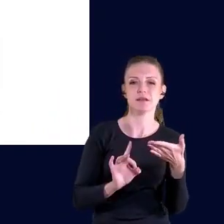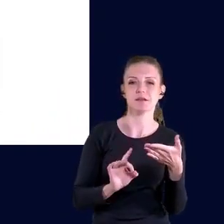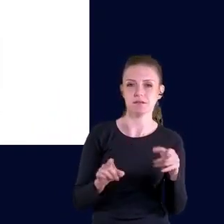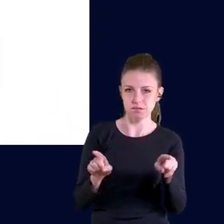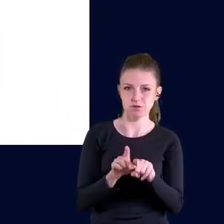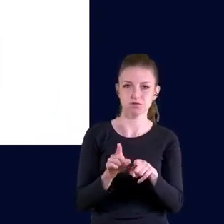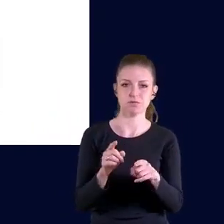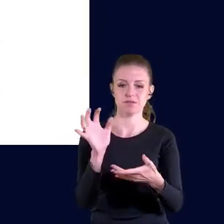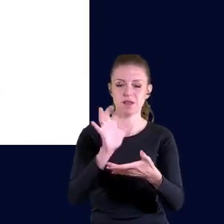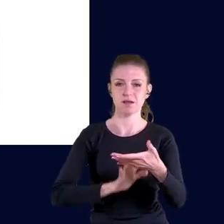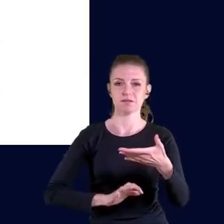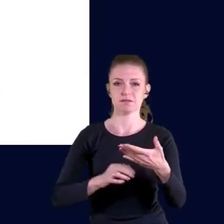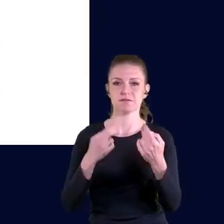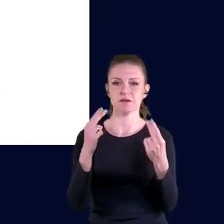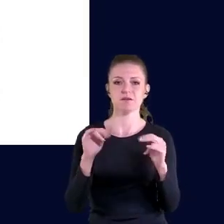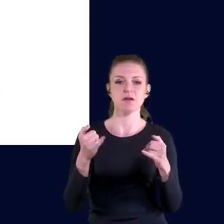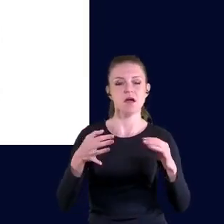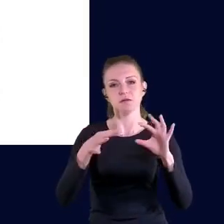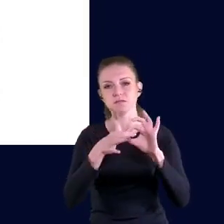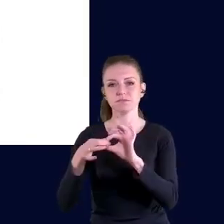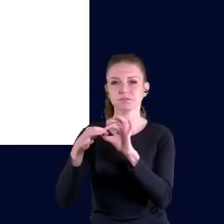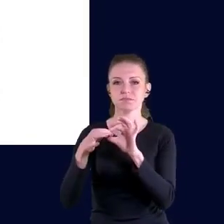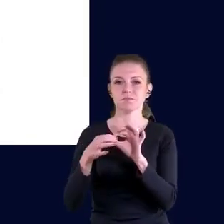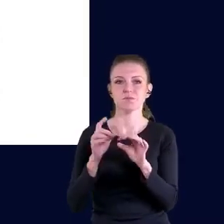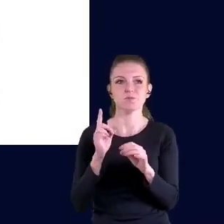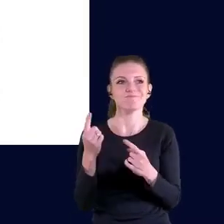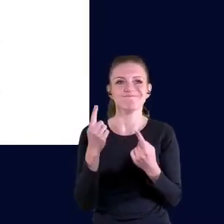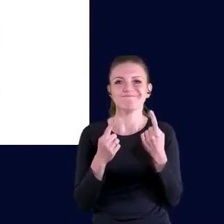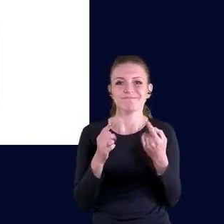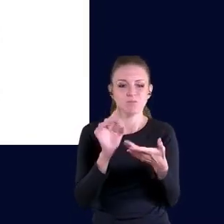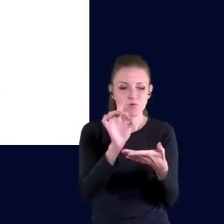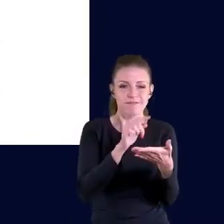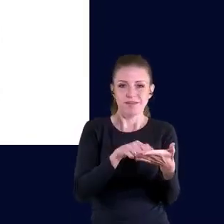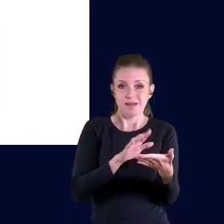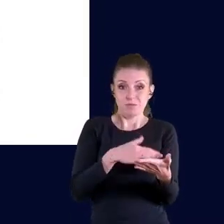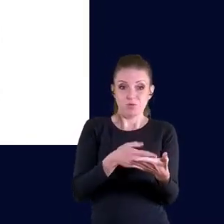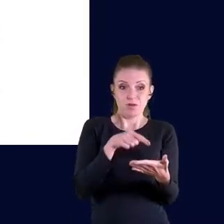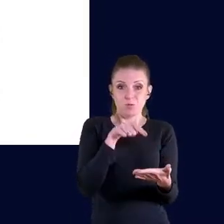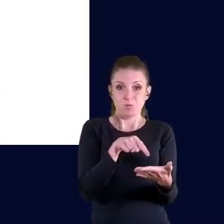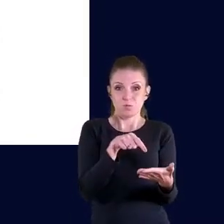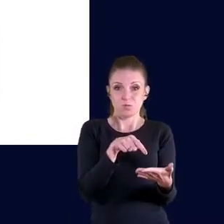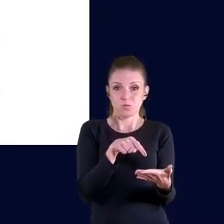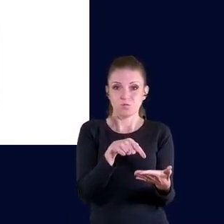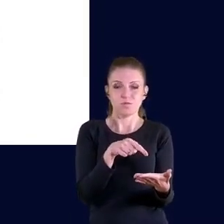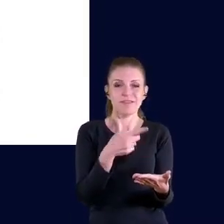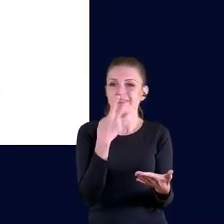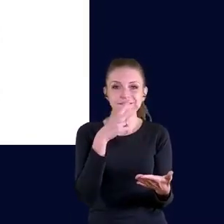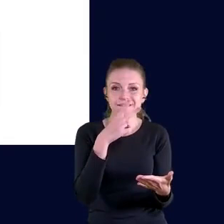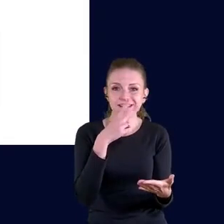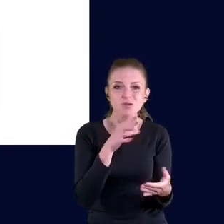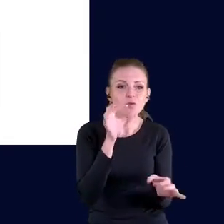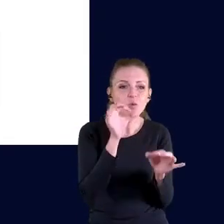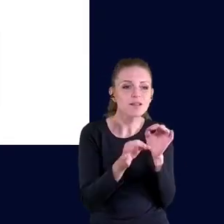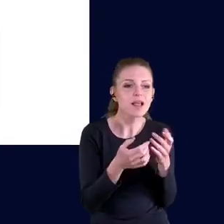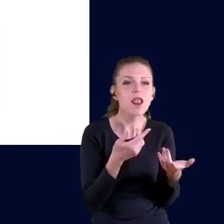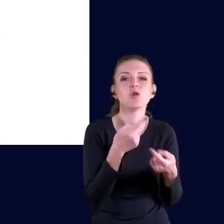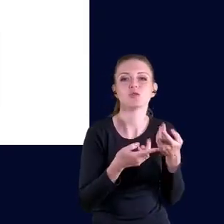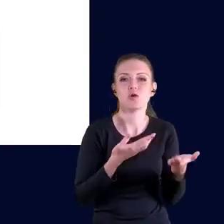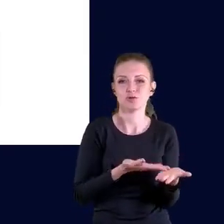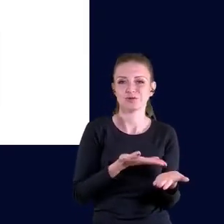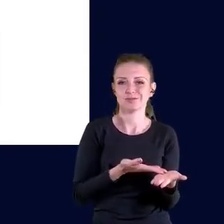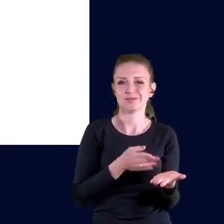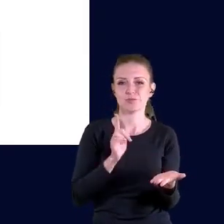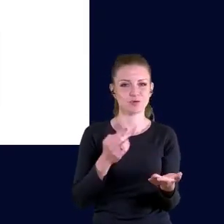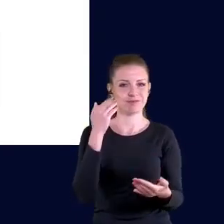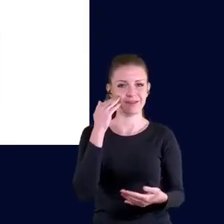gdzieś tam umieścili bo po prostu nie było nie było na tej grafice widać dobrze co ona przedstawia